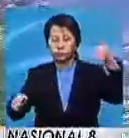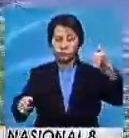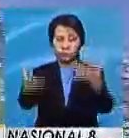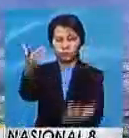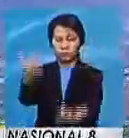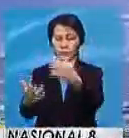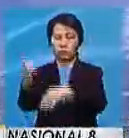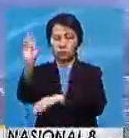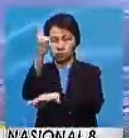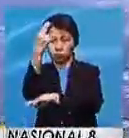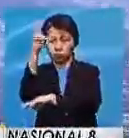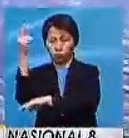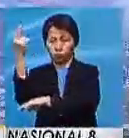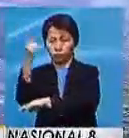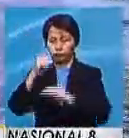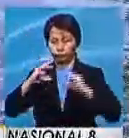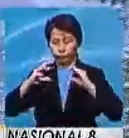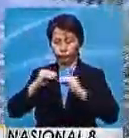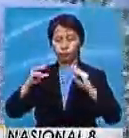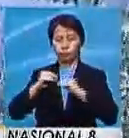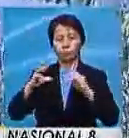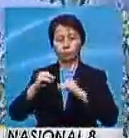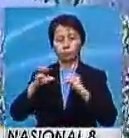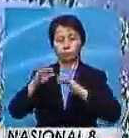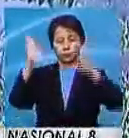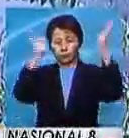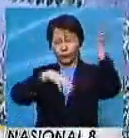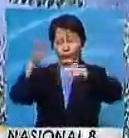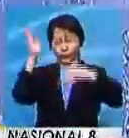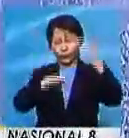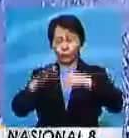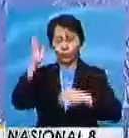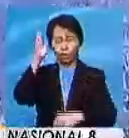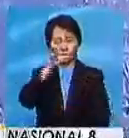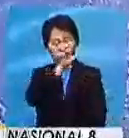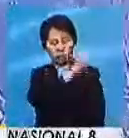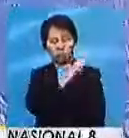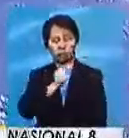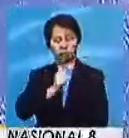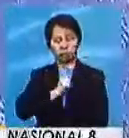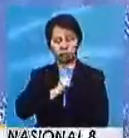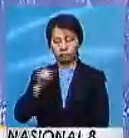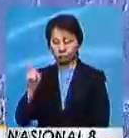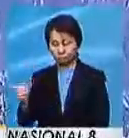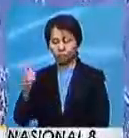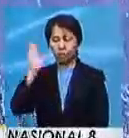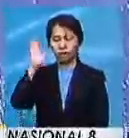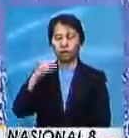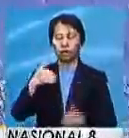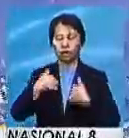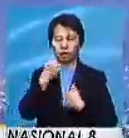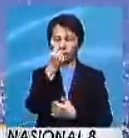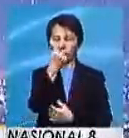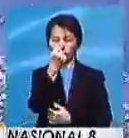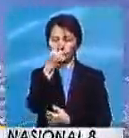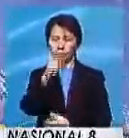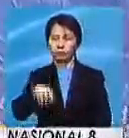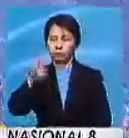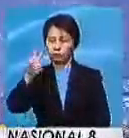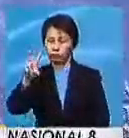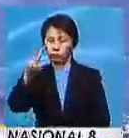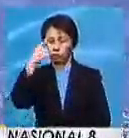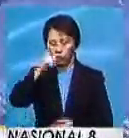kebakaran hutan. Mesyuarat Induk Jerebu Kebangsaan yang akan dipengerusikan beliau sendiri dijadual 11 Februari depan